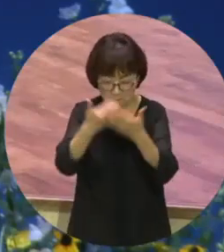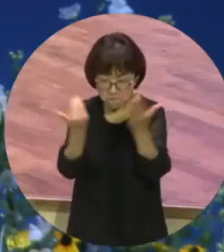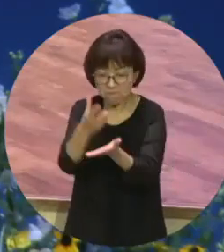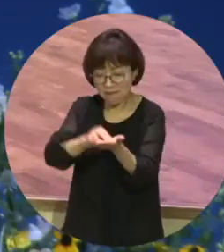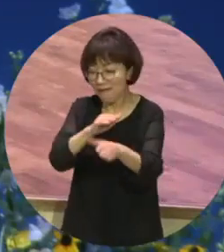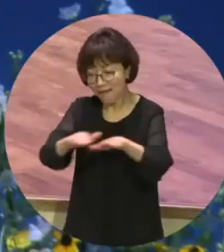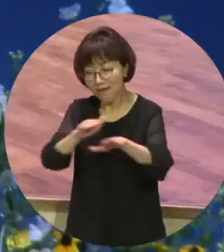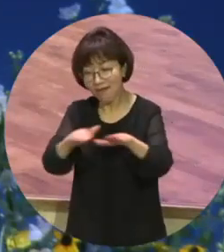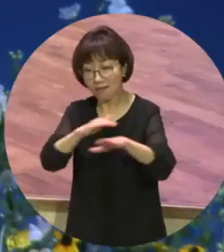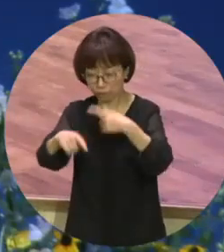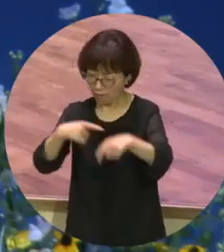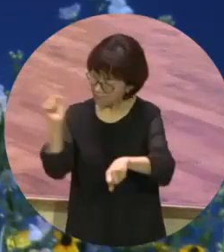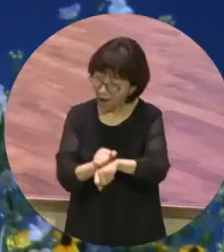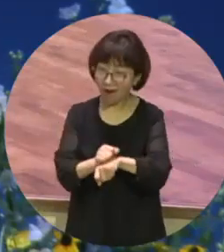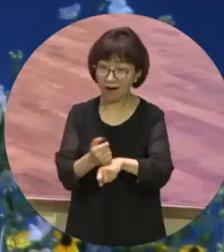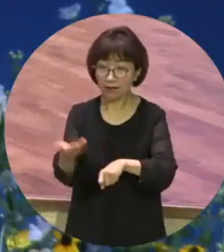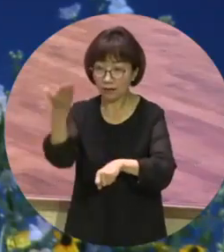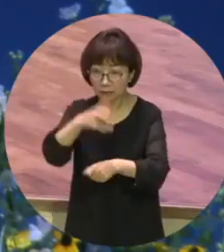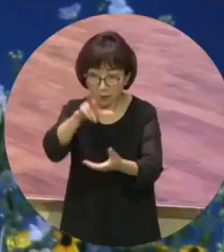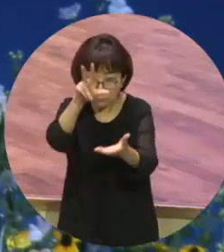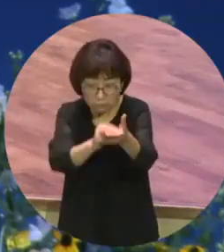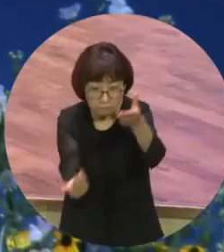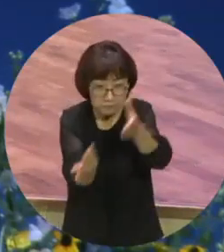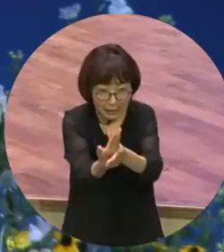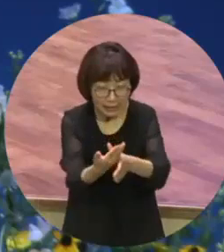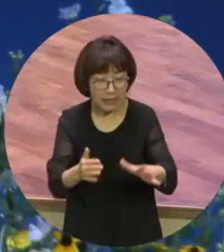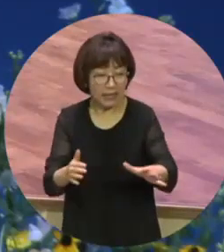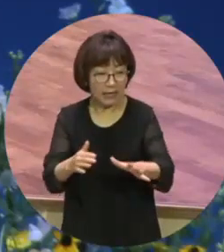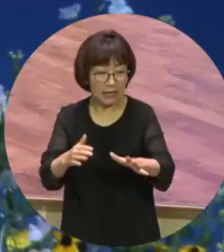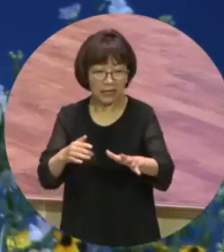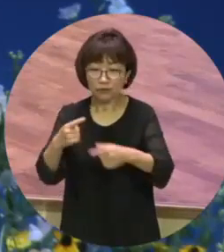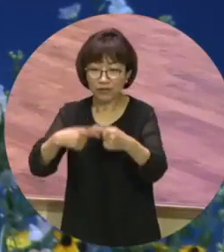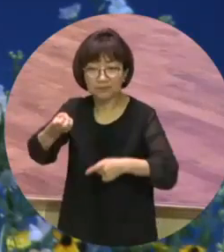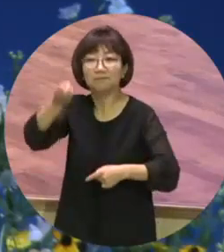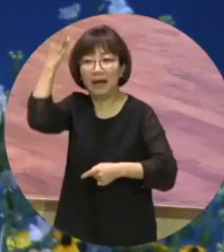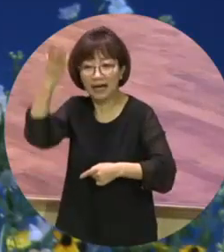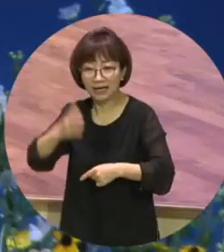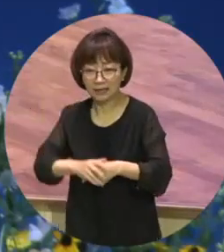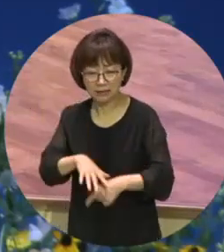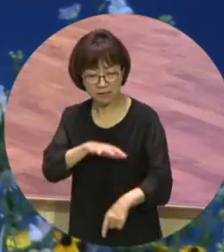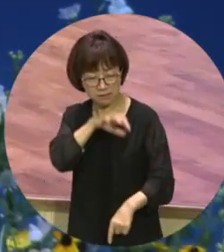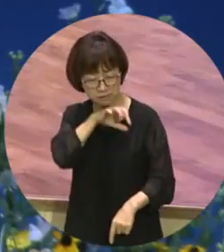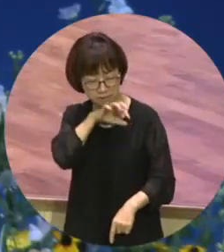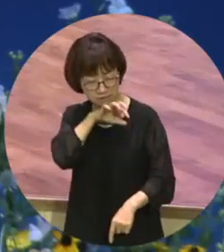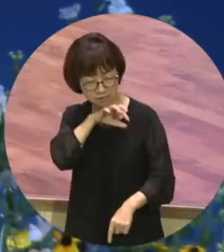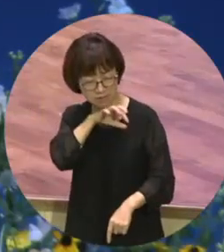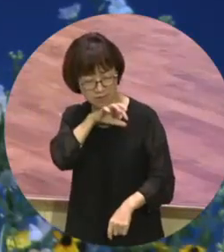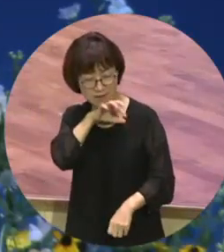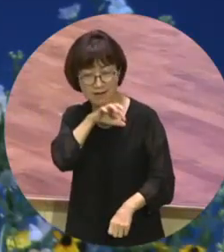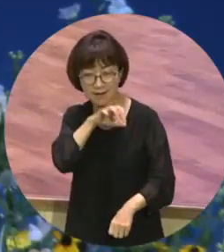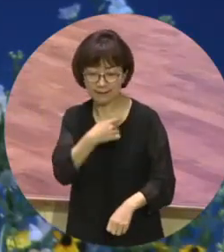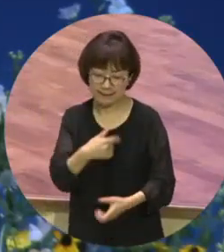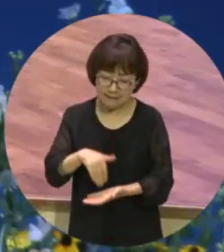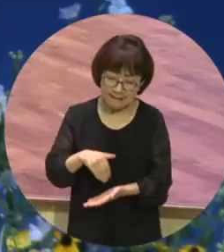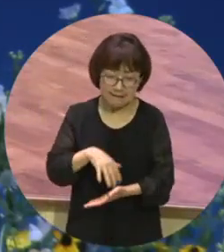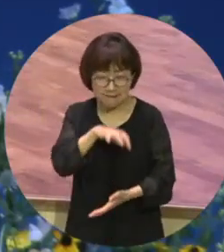하나님의 능력을 믿기는커녕 염려, 불평, 원망, 책임 전가하면서 온갖